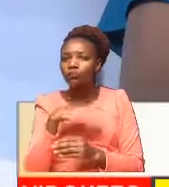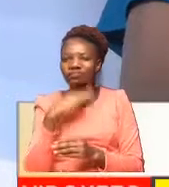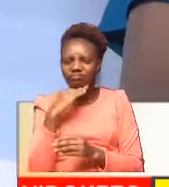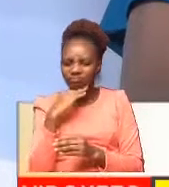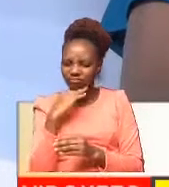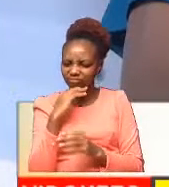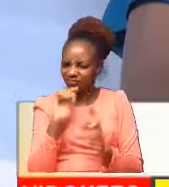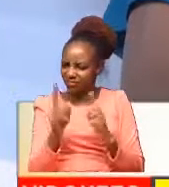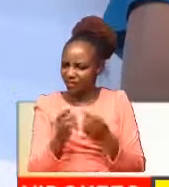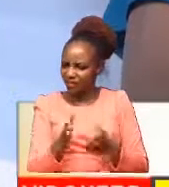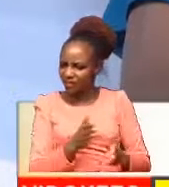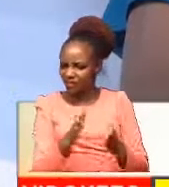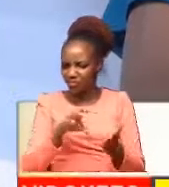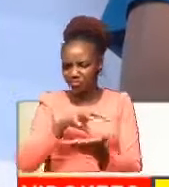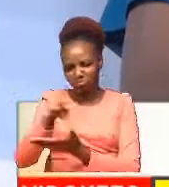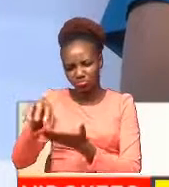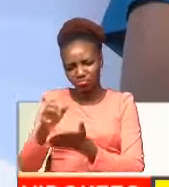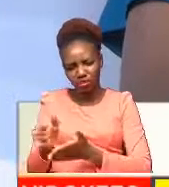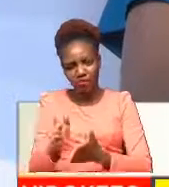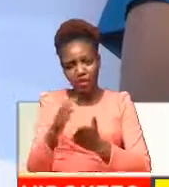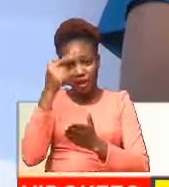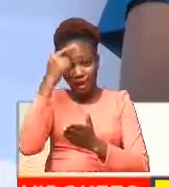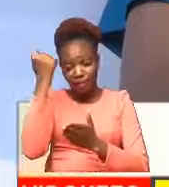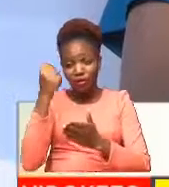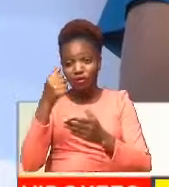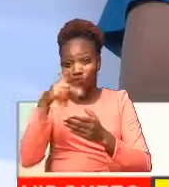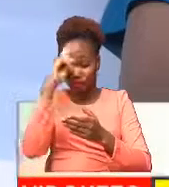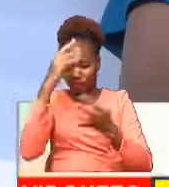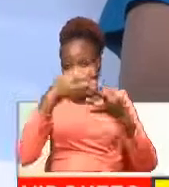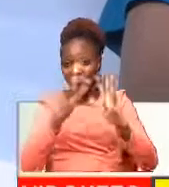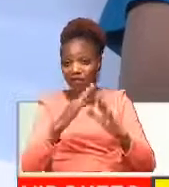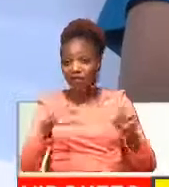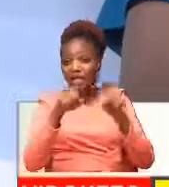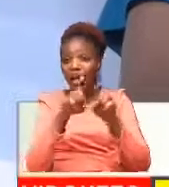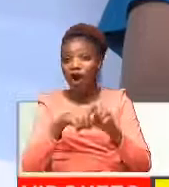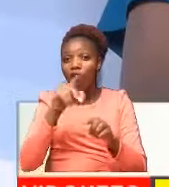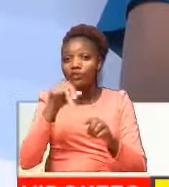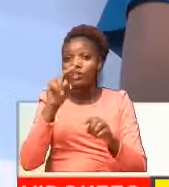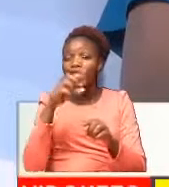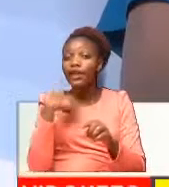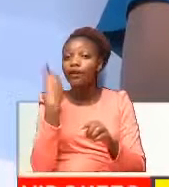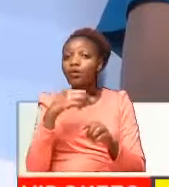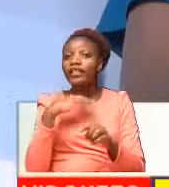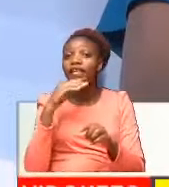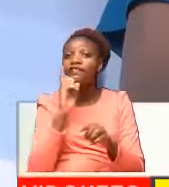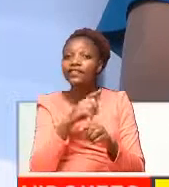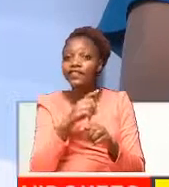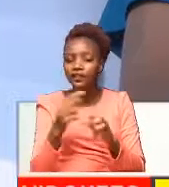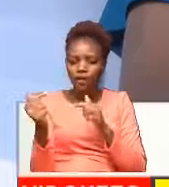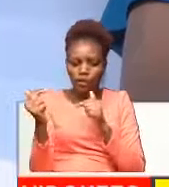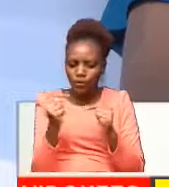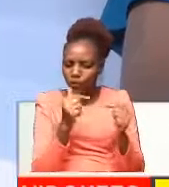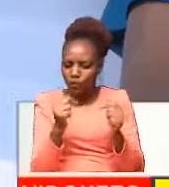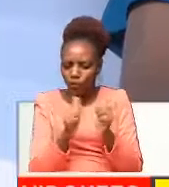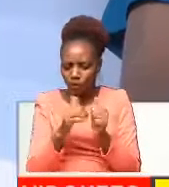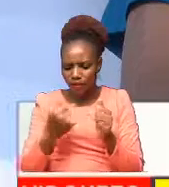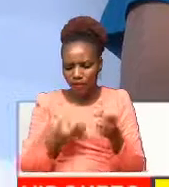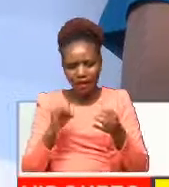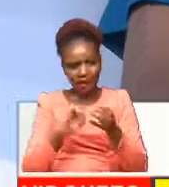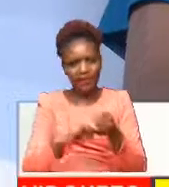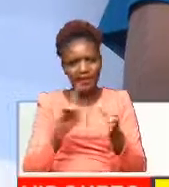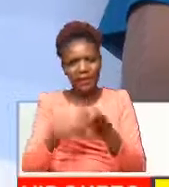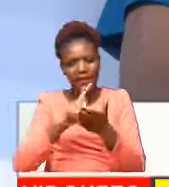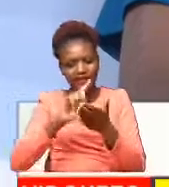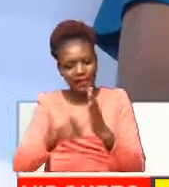utata mikononi mwa afisa wa polisi. Mwenda zake Ken Asava anadaiwa kuwa na mzozo na mkewe kisha